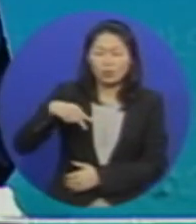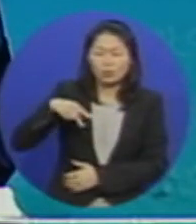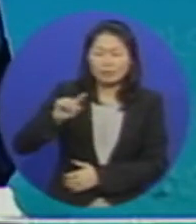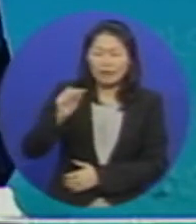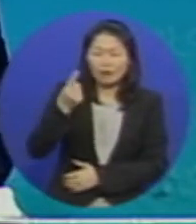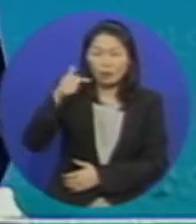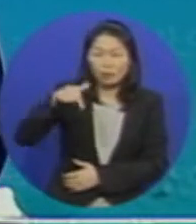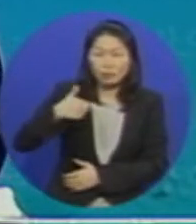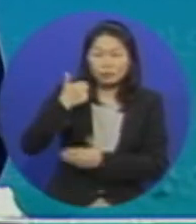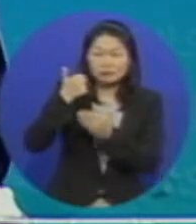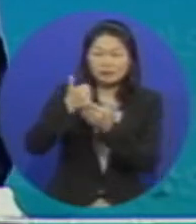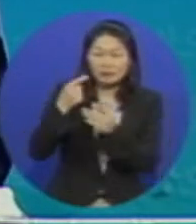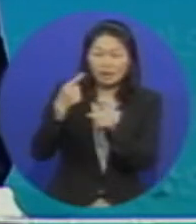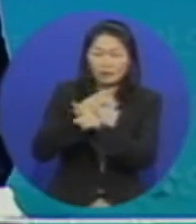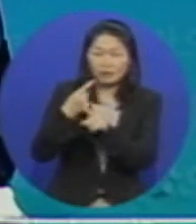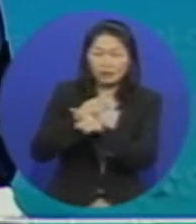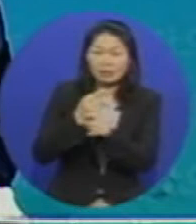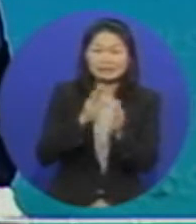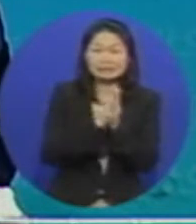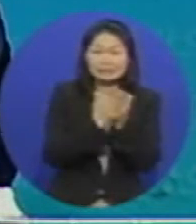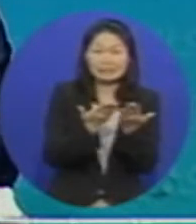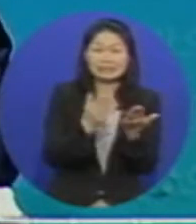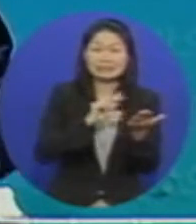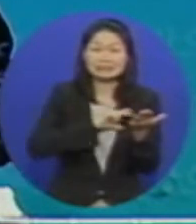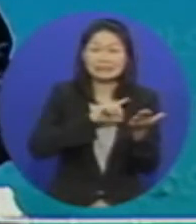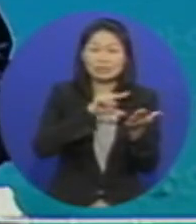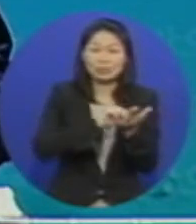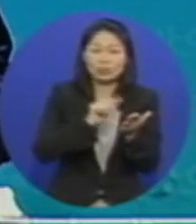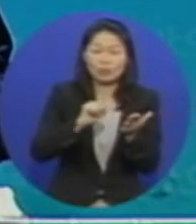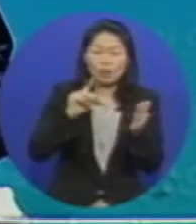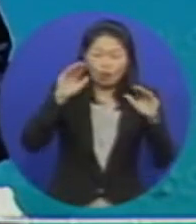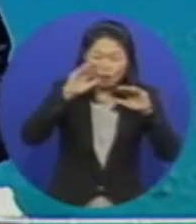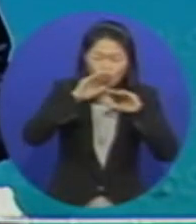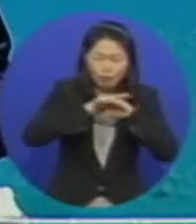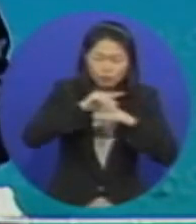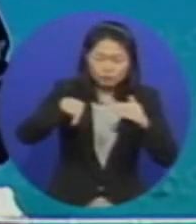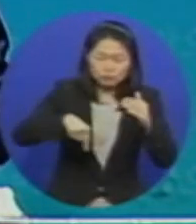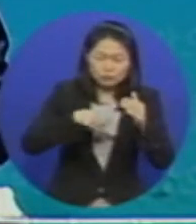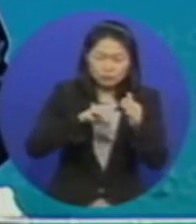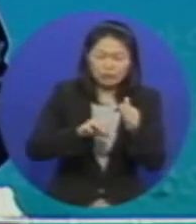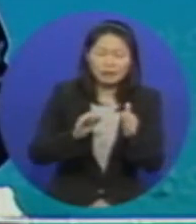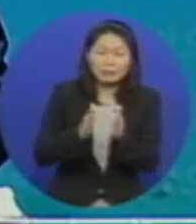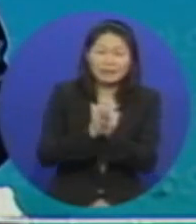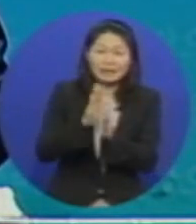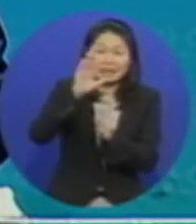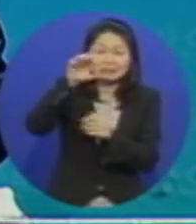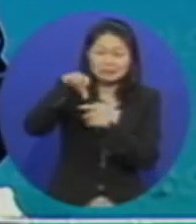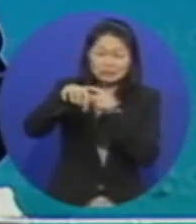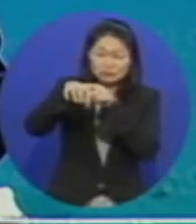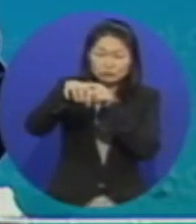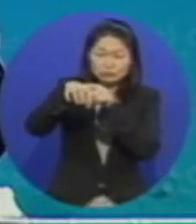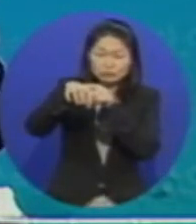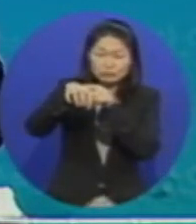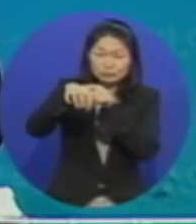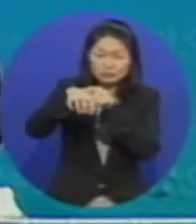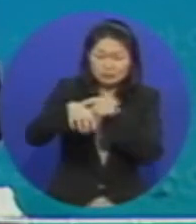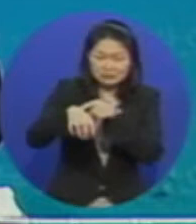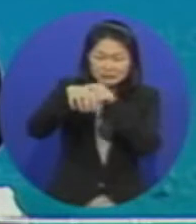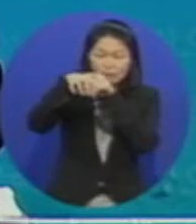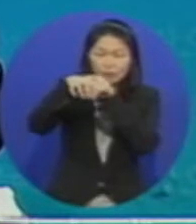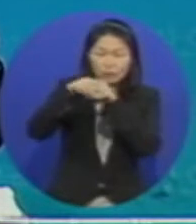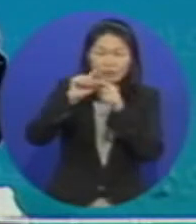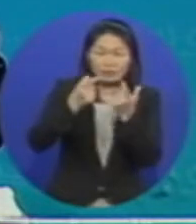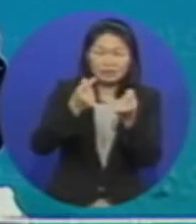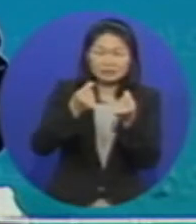지난 성령 집회 때도 소개를 해 드렸습니다만 어둠속에 빛나는 등불을 들고 그 책은